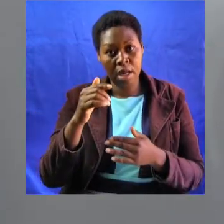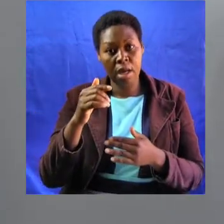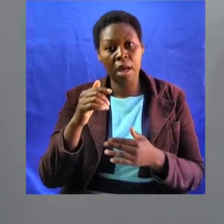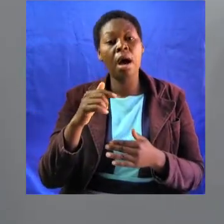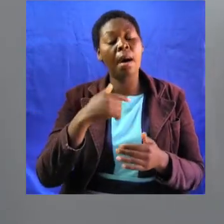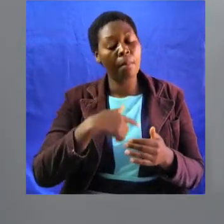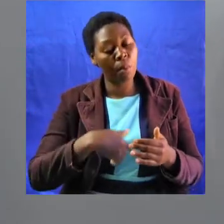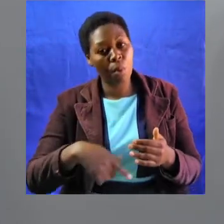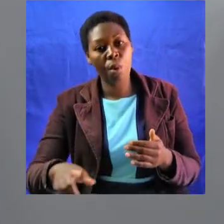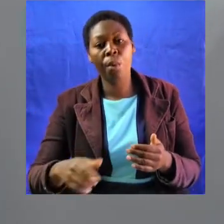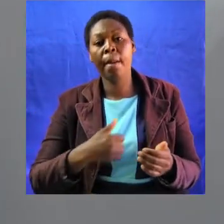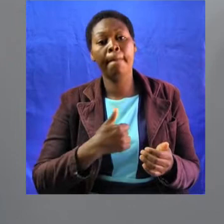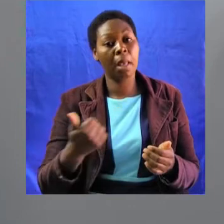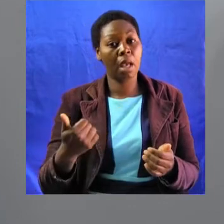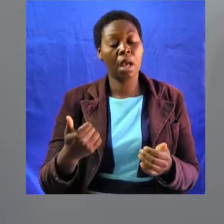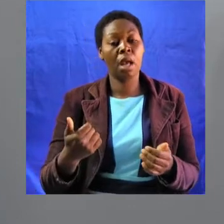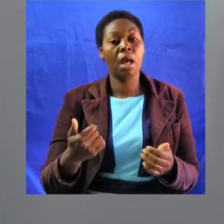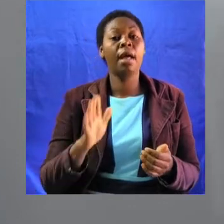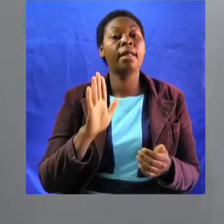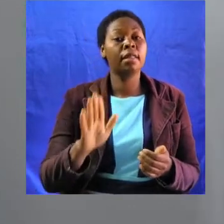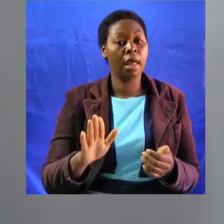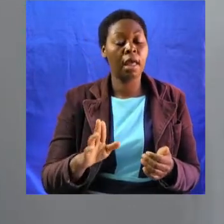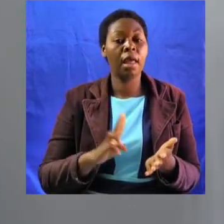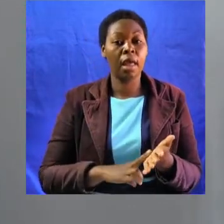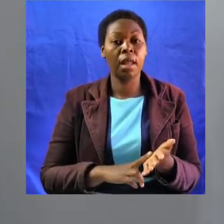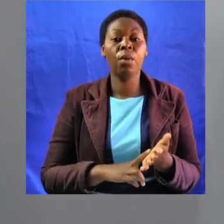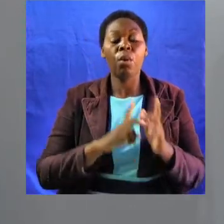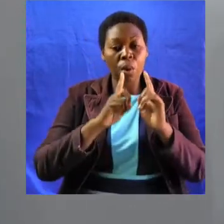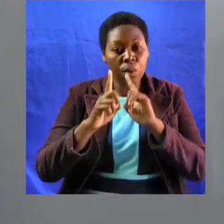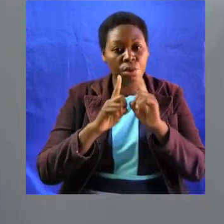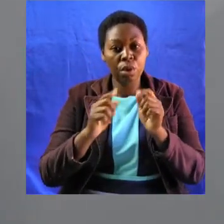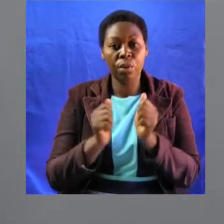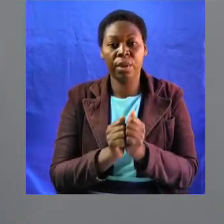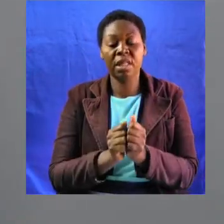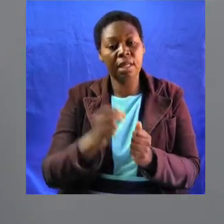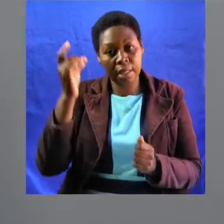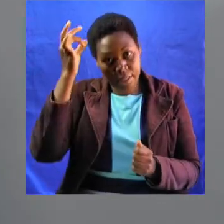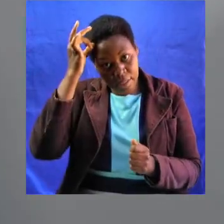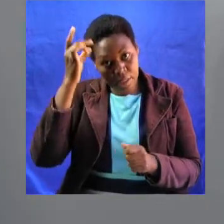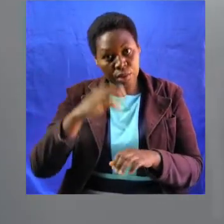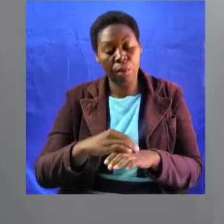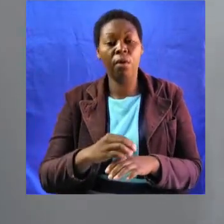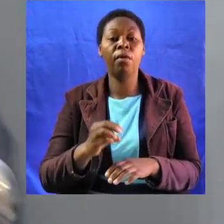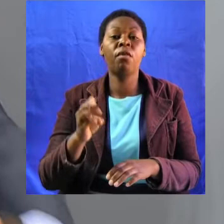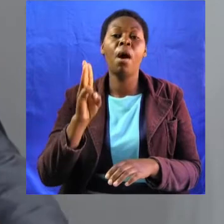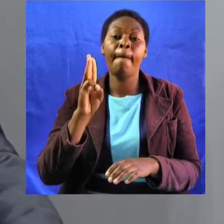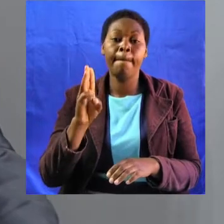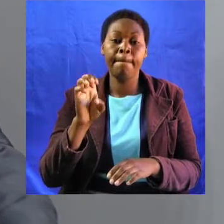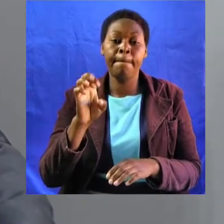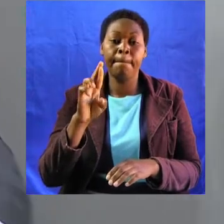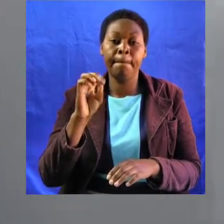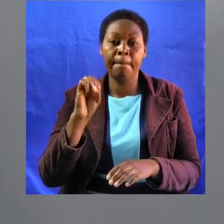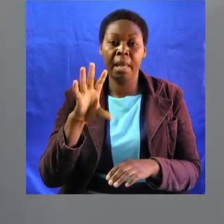ikoko. Pane nyaya dzatoda kuramba tichiita nemadzimambo ekuPezhia. But iwewe chirega kuramba uchingofokasa paPezhia